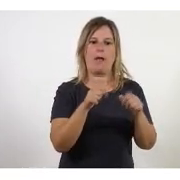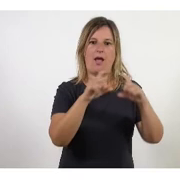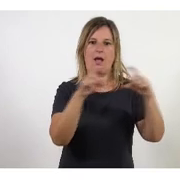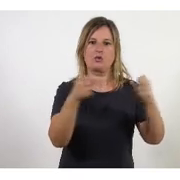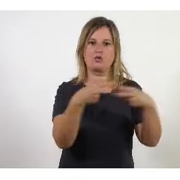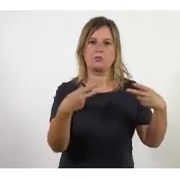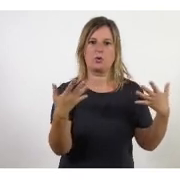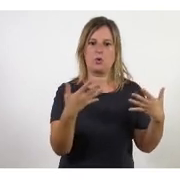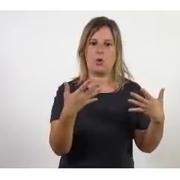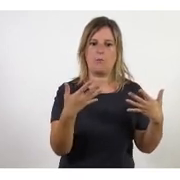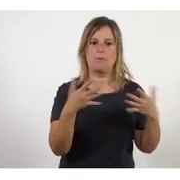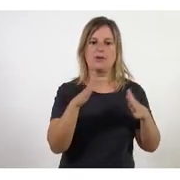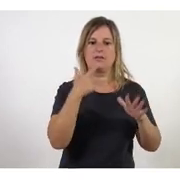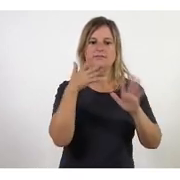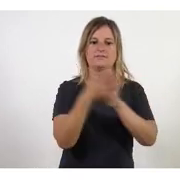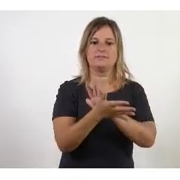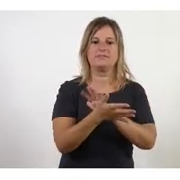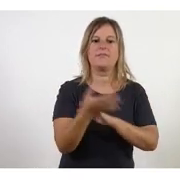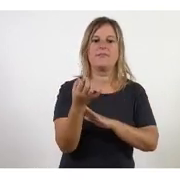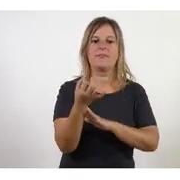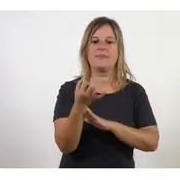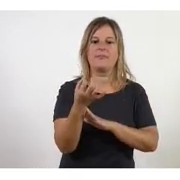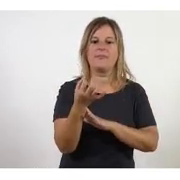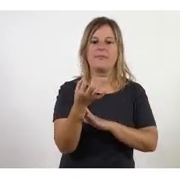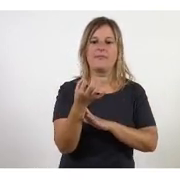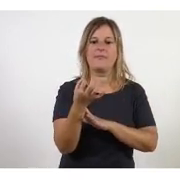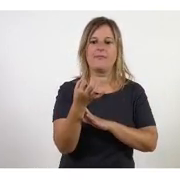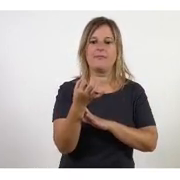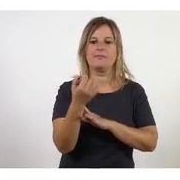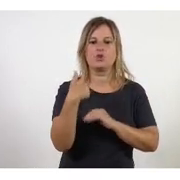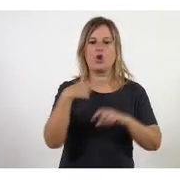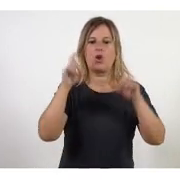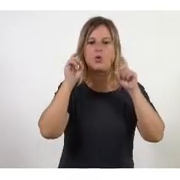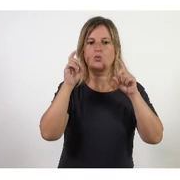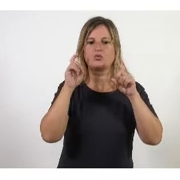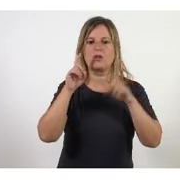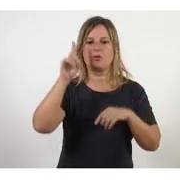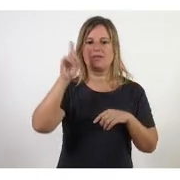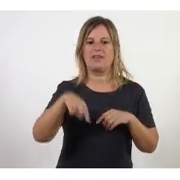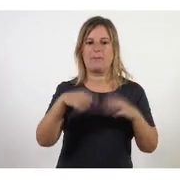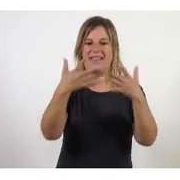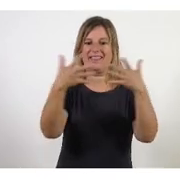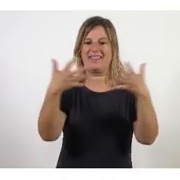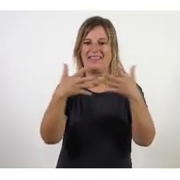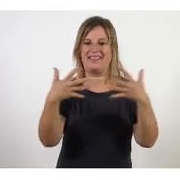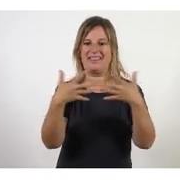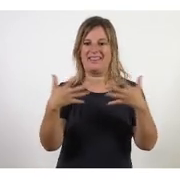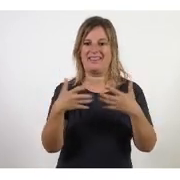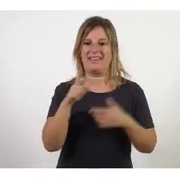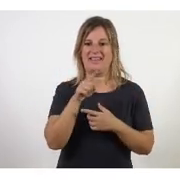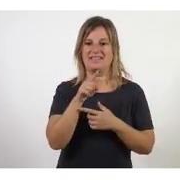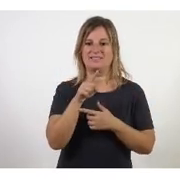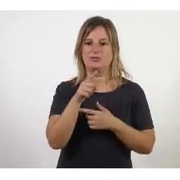dura 17 segons, aquesta declaració. Doncs la meva estratègia, el que us recomano és que seleccioneu la capa de text, aquesta capa